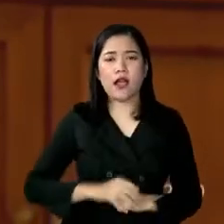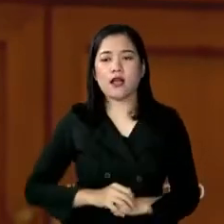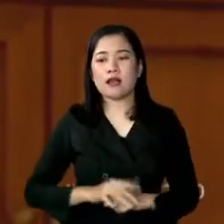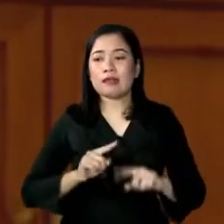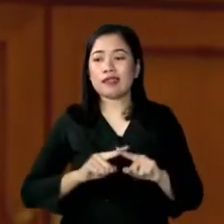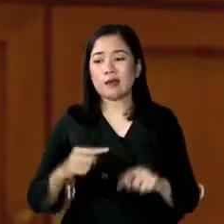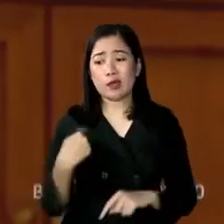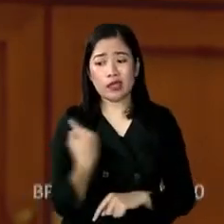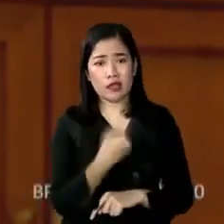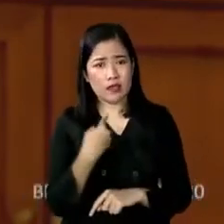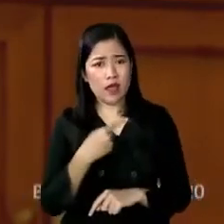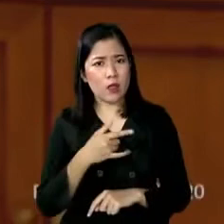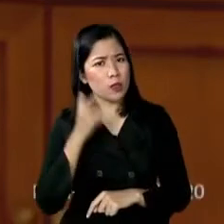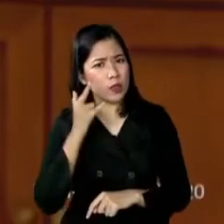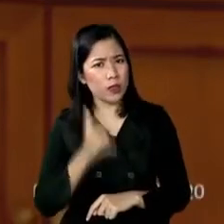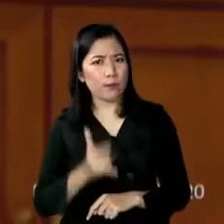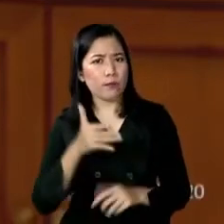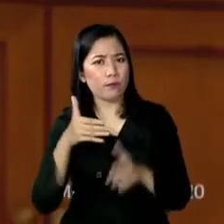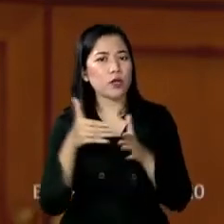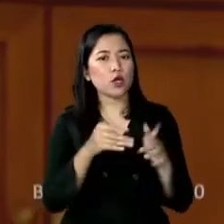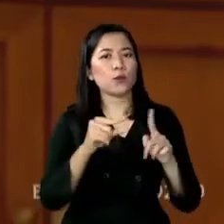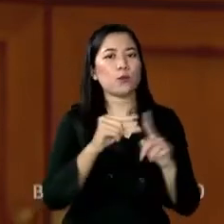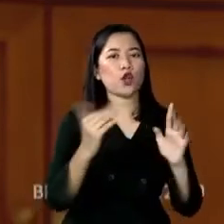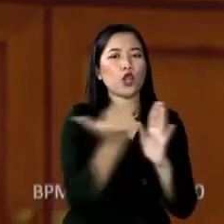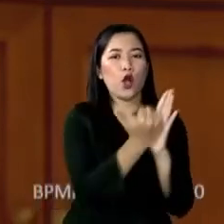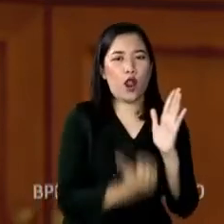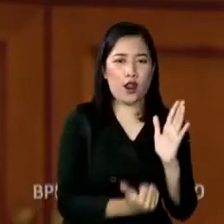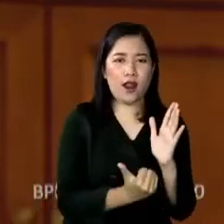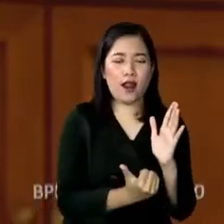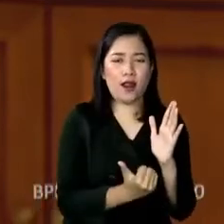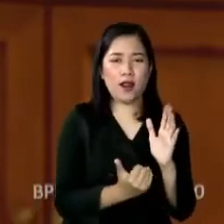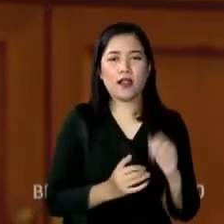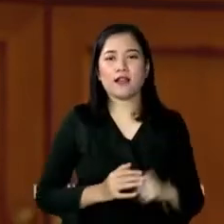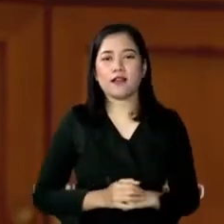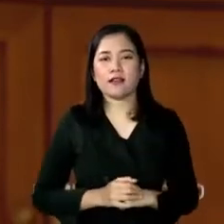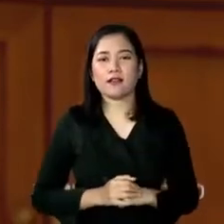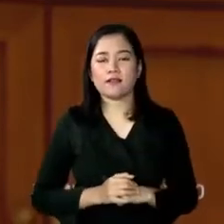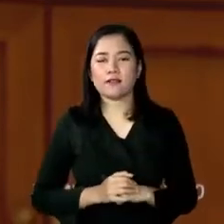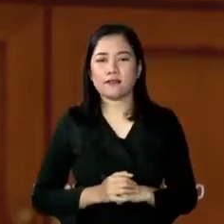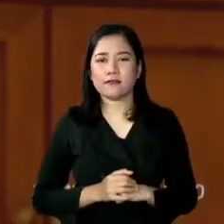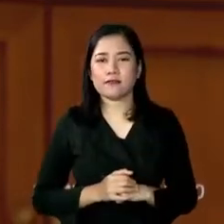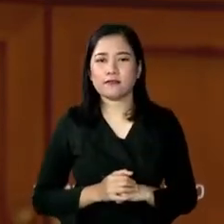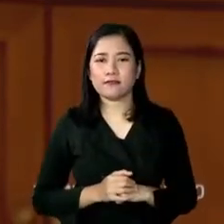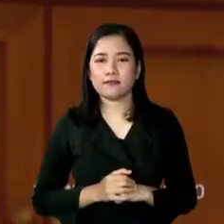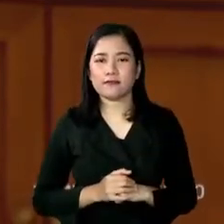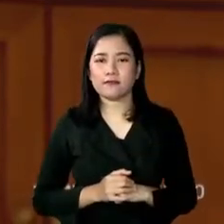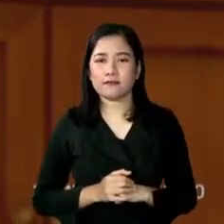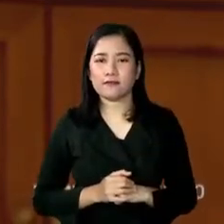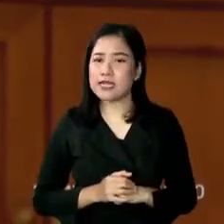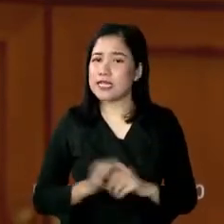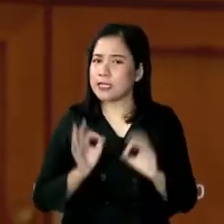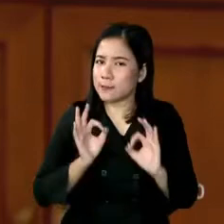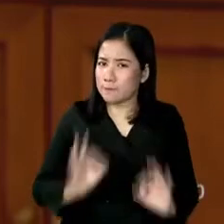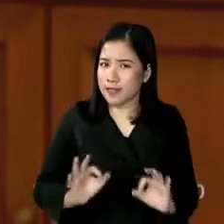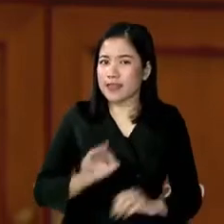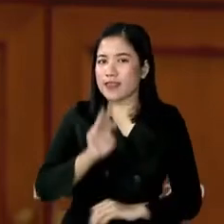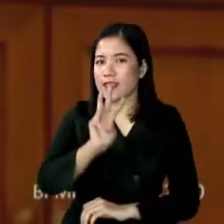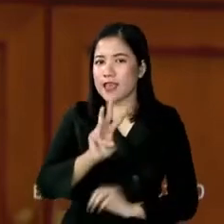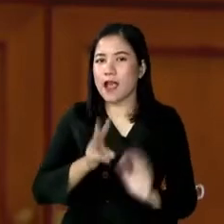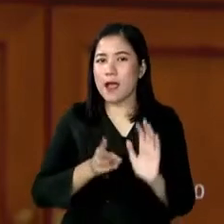disiplin menjalankan protokol kesehatan tetap disiplin 3M